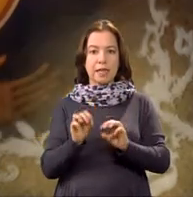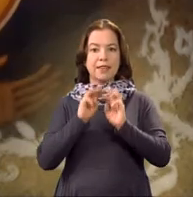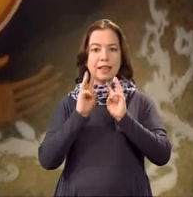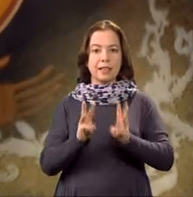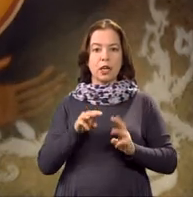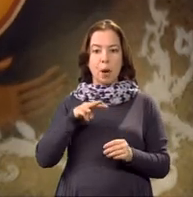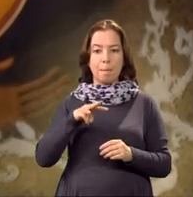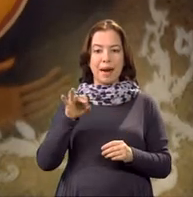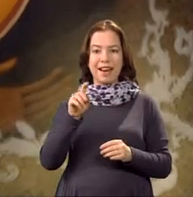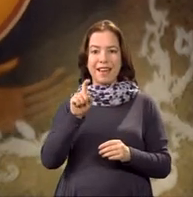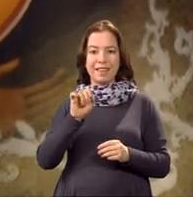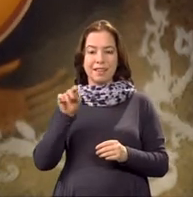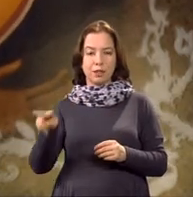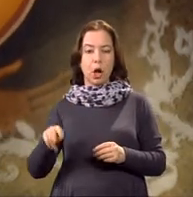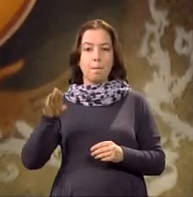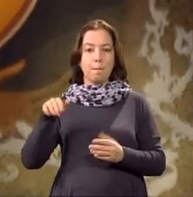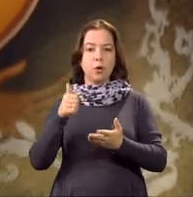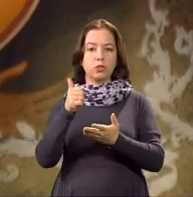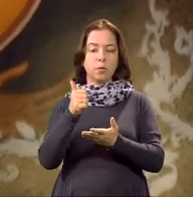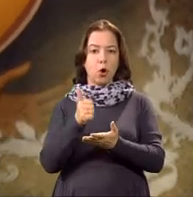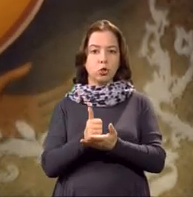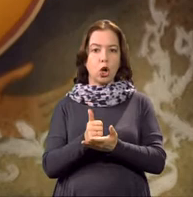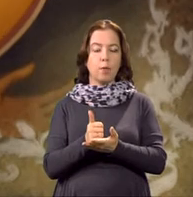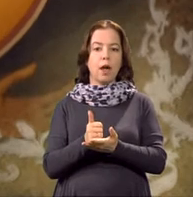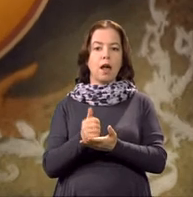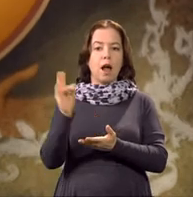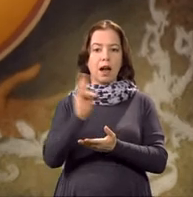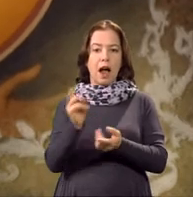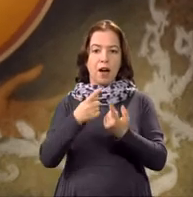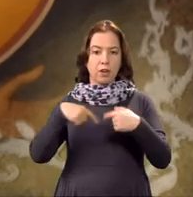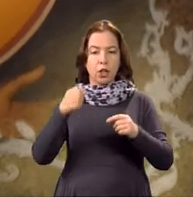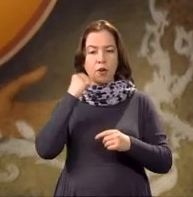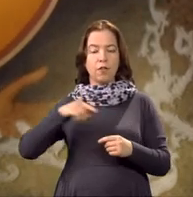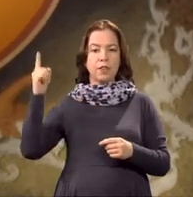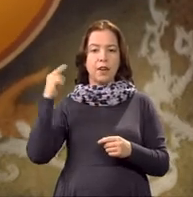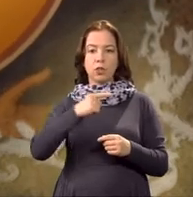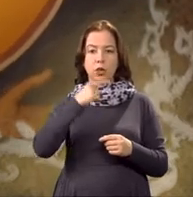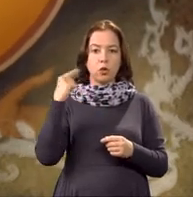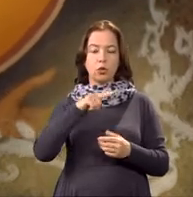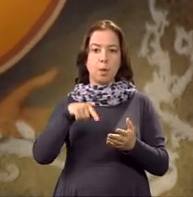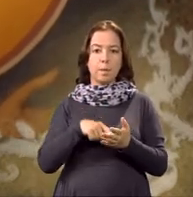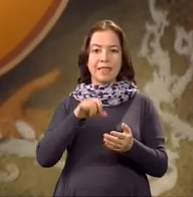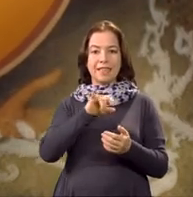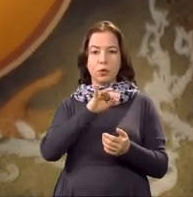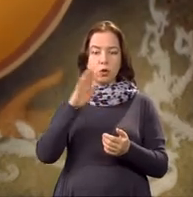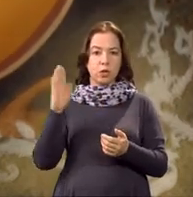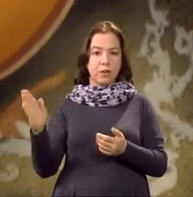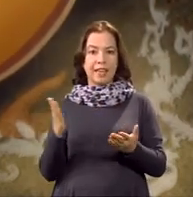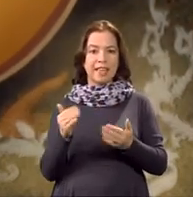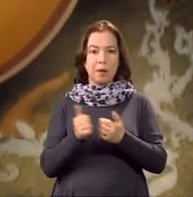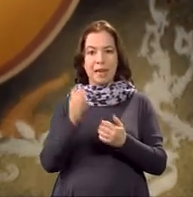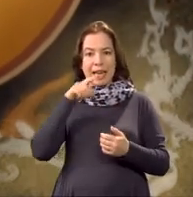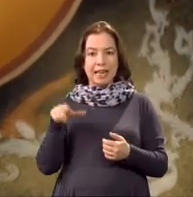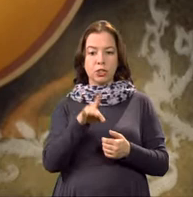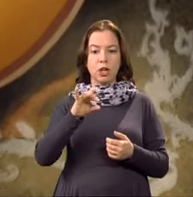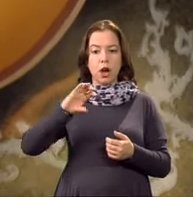Михаїл, згодом очолив архієрейську кафедру в давньоруському місті Юр'їв, що на річці Рось.